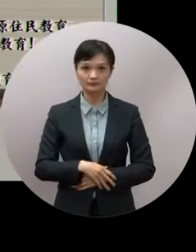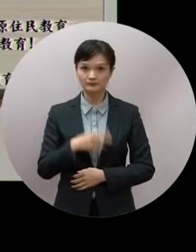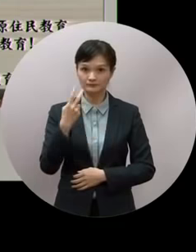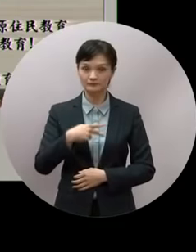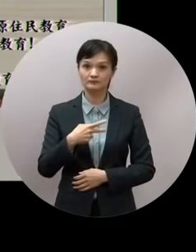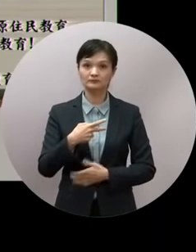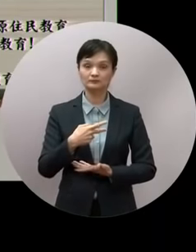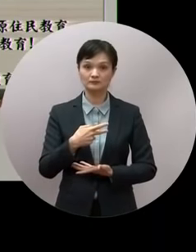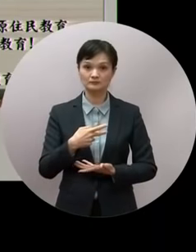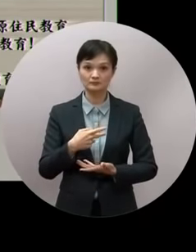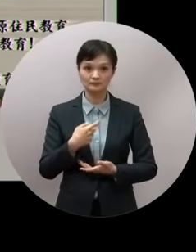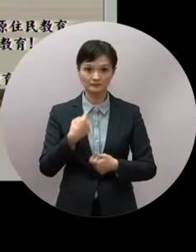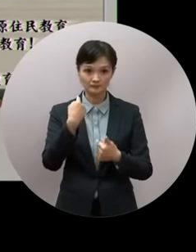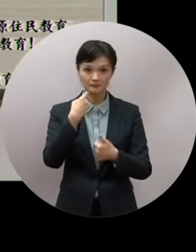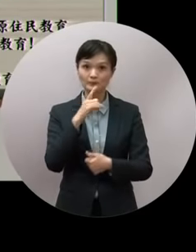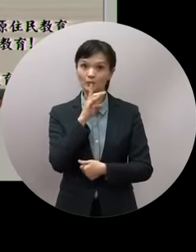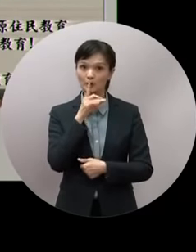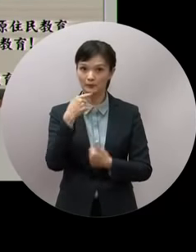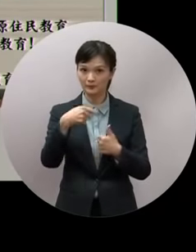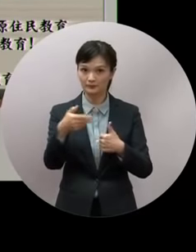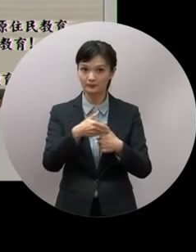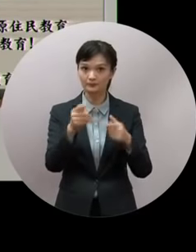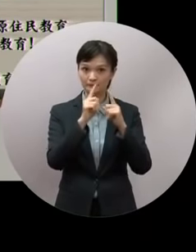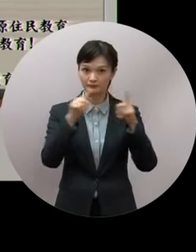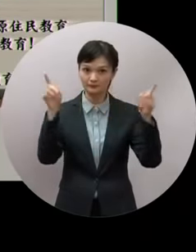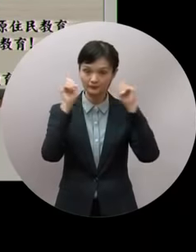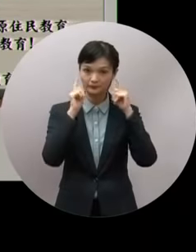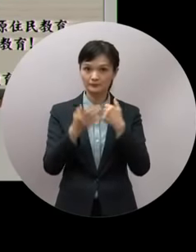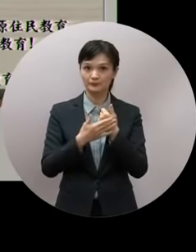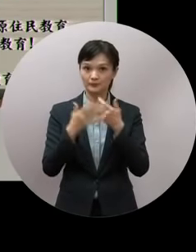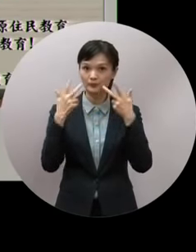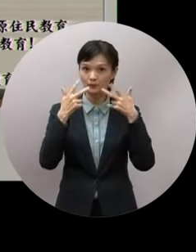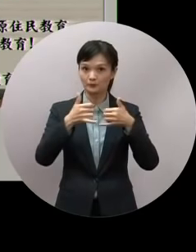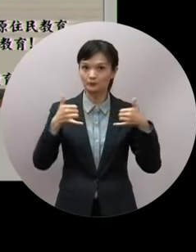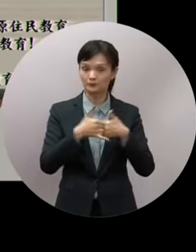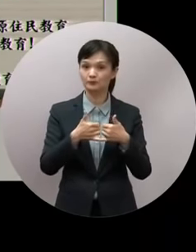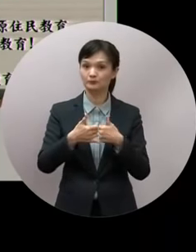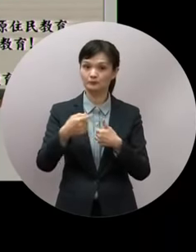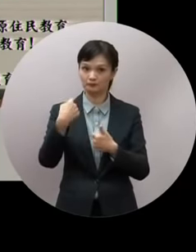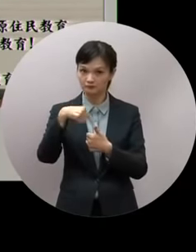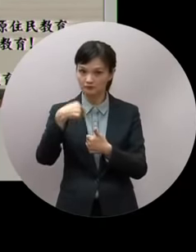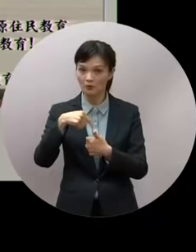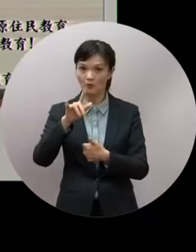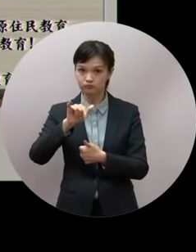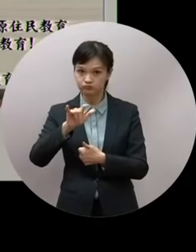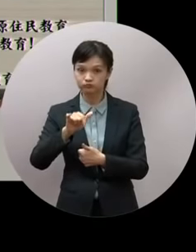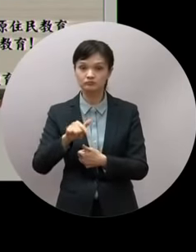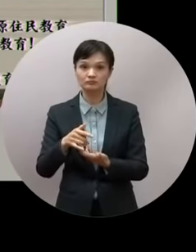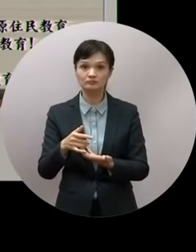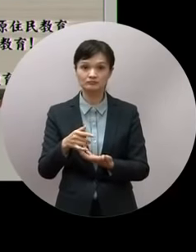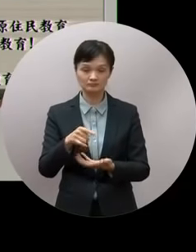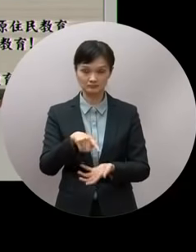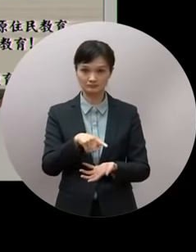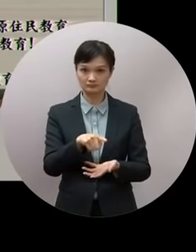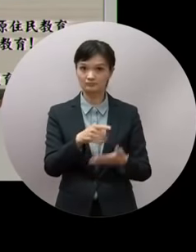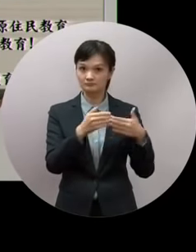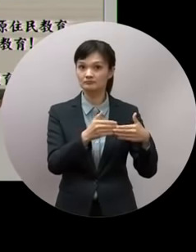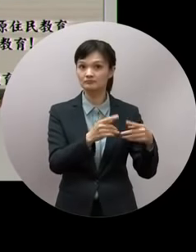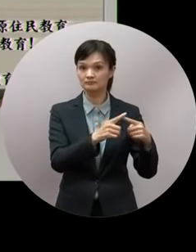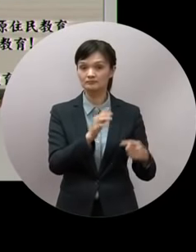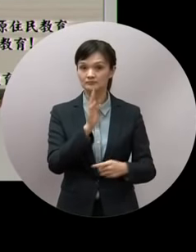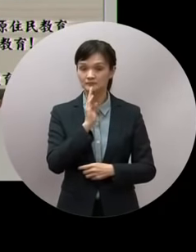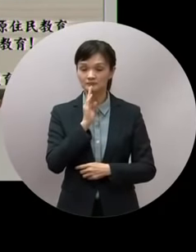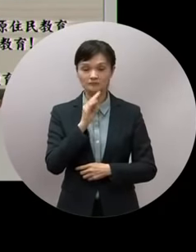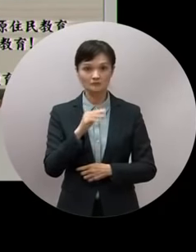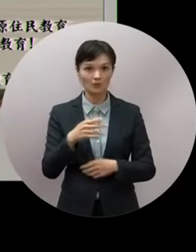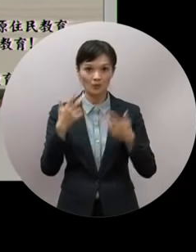陈圣贤教授，他在帮我们原住民做师培，他是汉族的朋友。他说，原住民族教育不是第